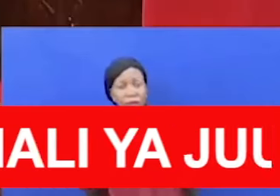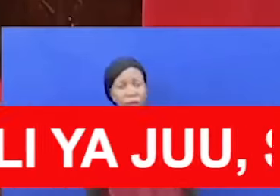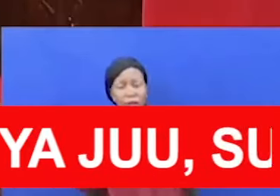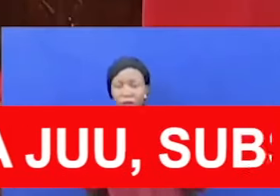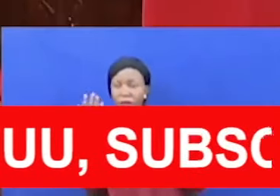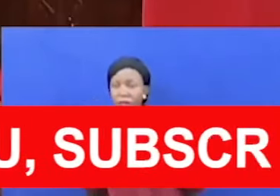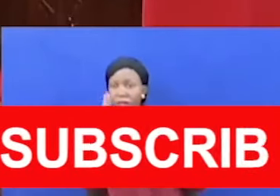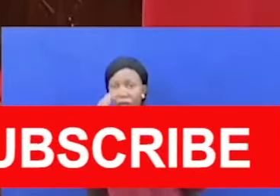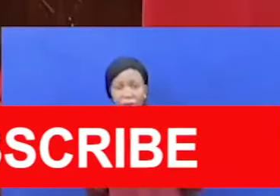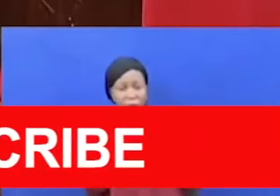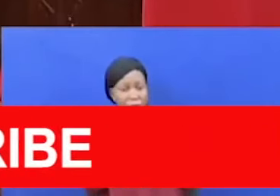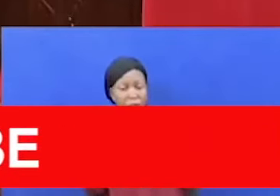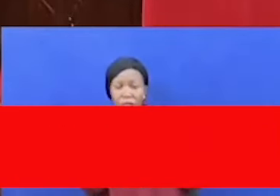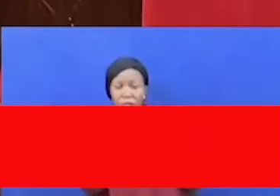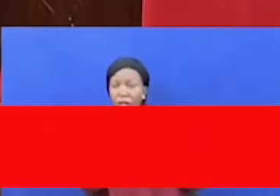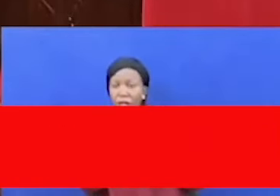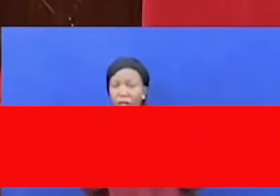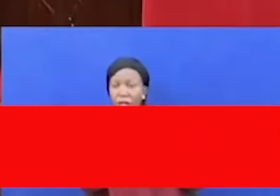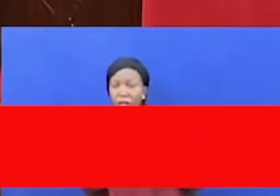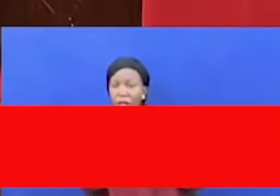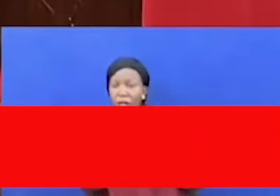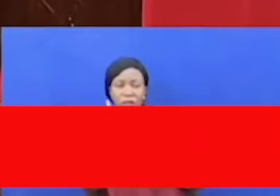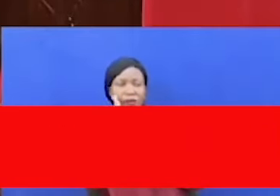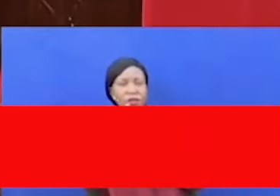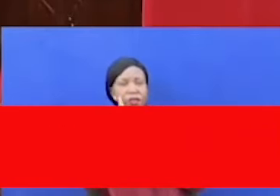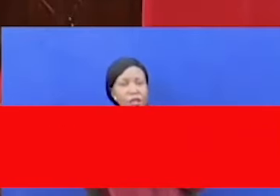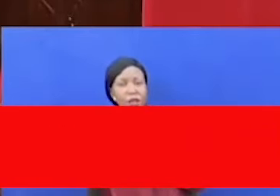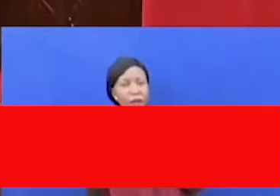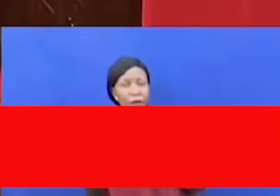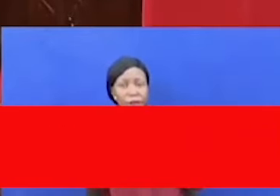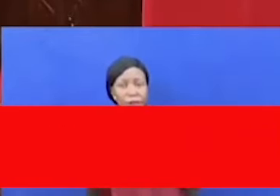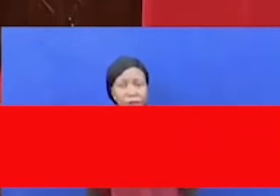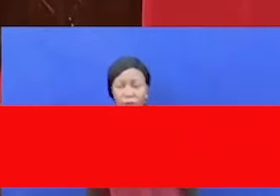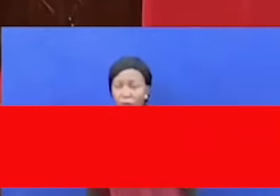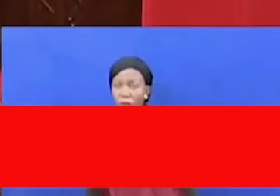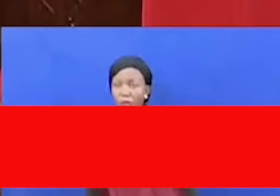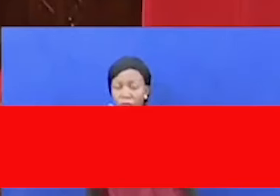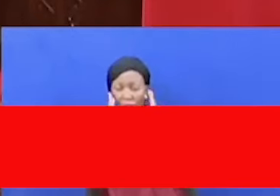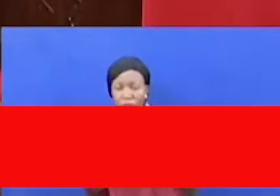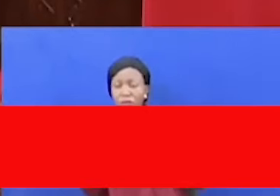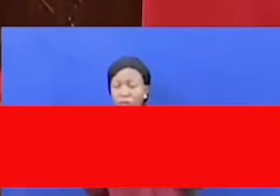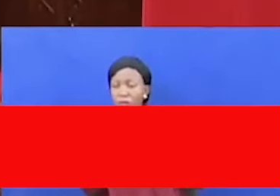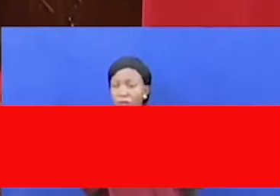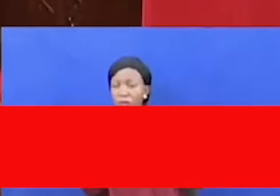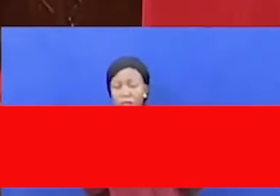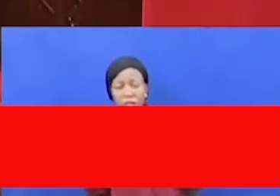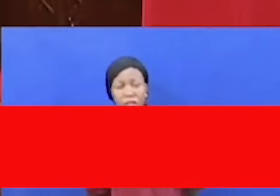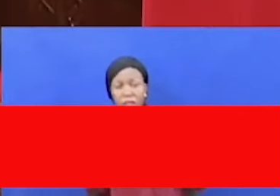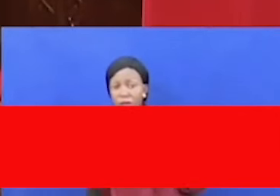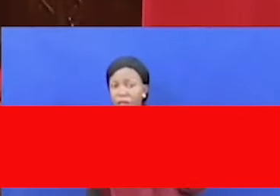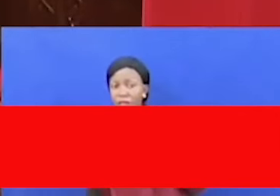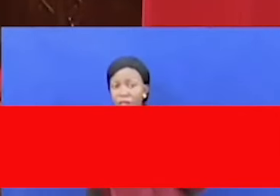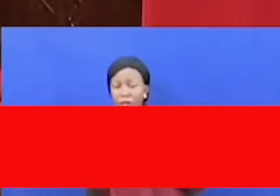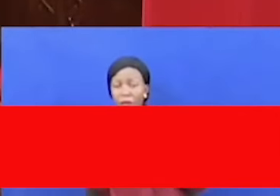hadi dakika hii haijatoa kauli yoyote kuhusu vijana hawa. Naomba mwongozo wako mheshimiwa speaker, mheshimiwa mwenyekiti, kwa sababu jambo hili lina maslahi makubwa kwa